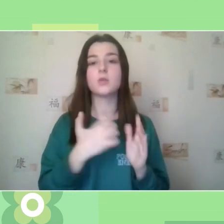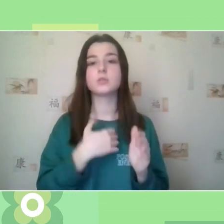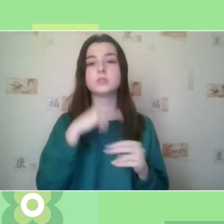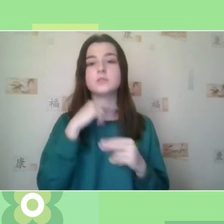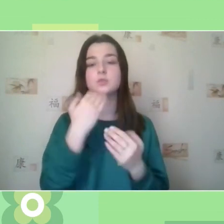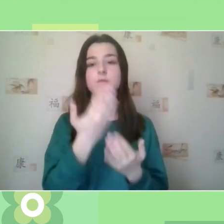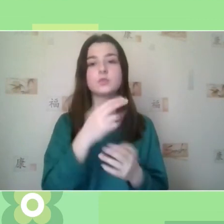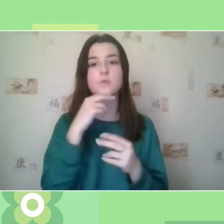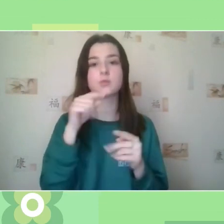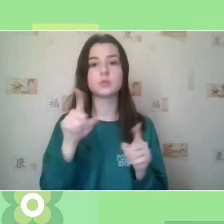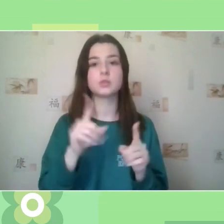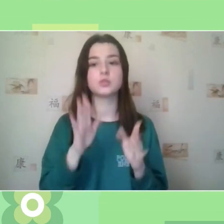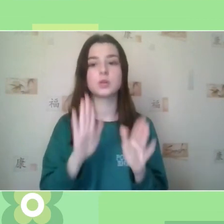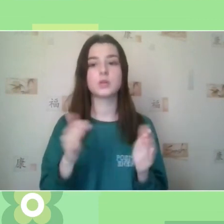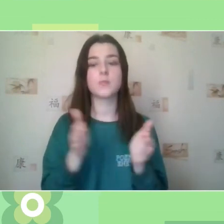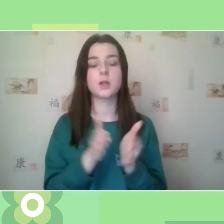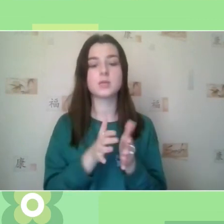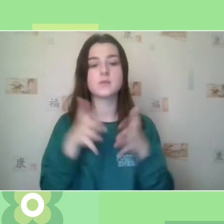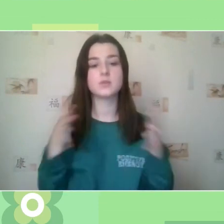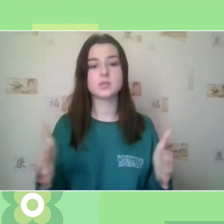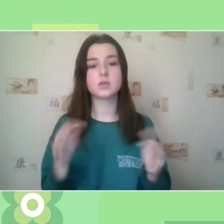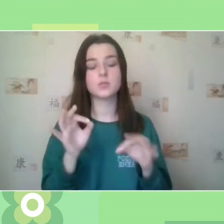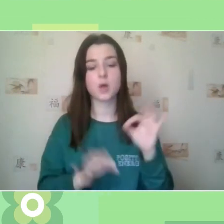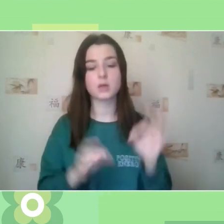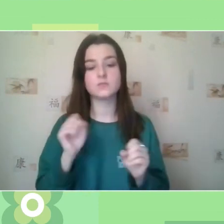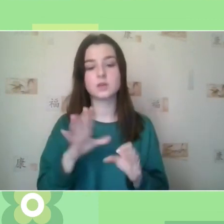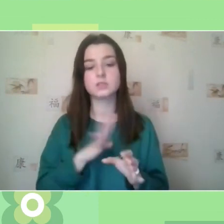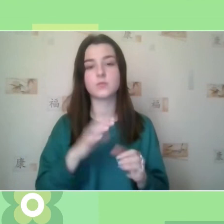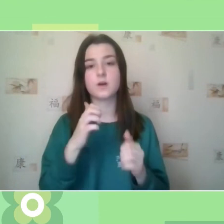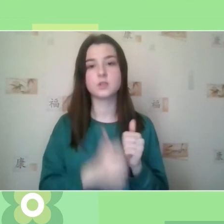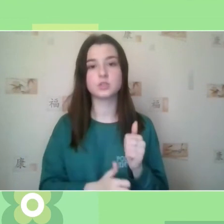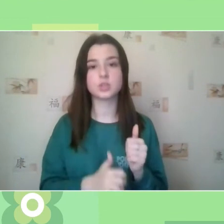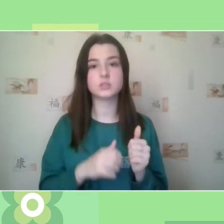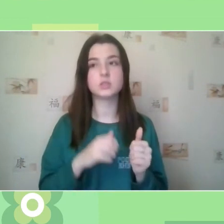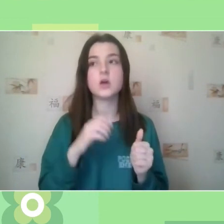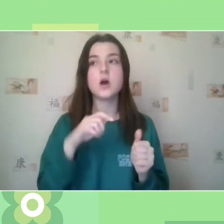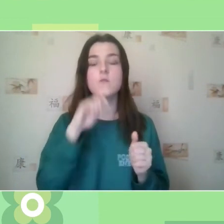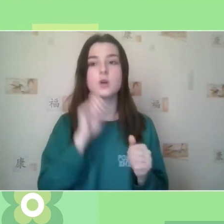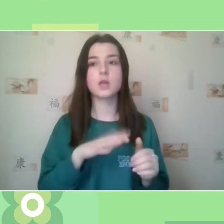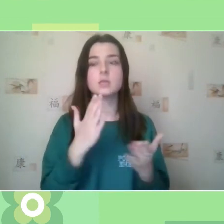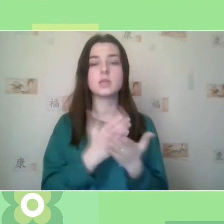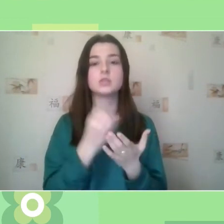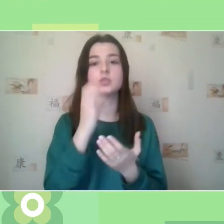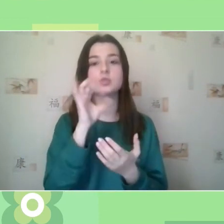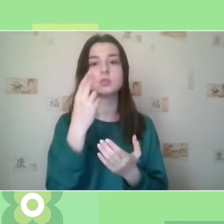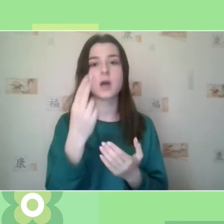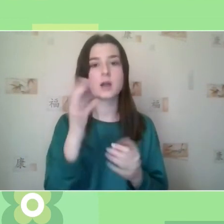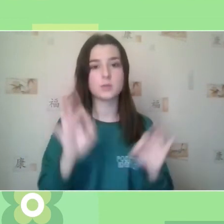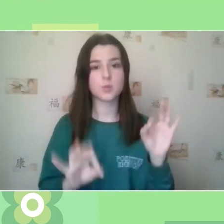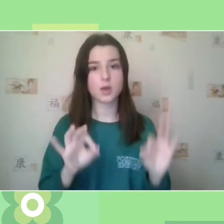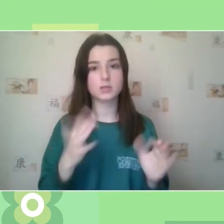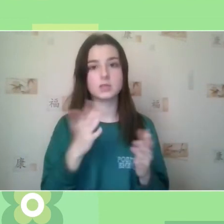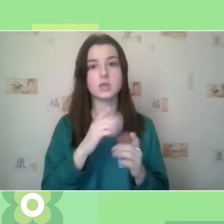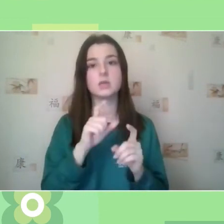У нас, крім малих і великих проєктів, як це часто буває в Україні, є ще окремо соціальні проєкти. Проєкти, пов'язані з